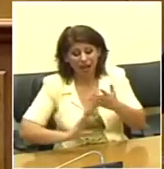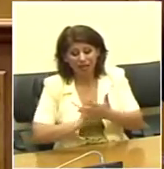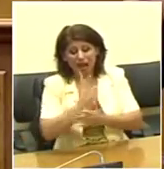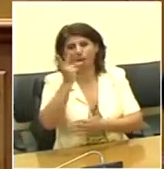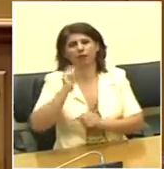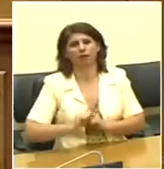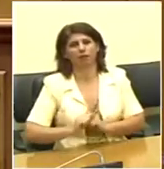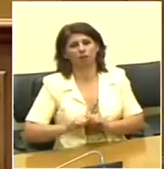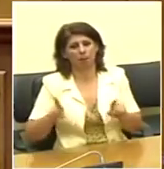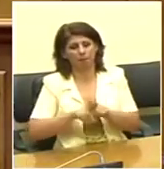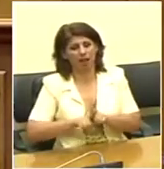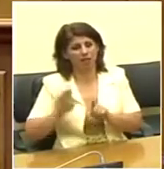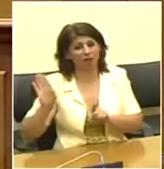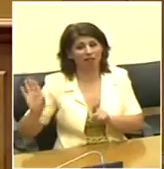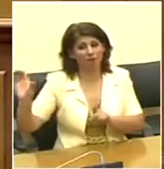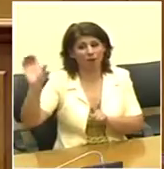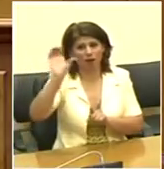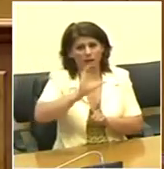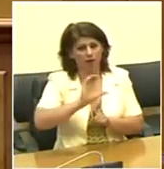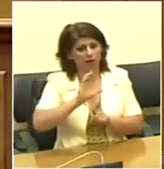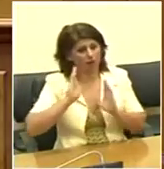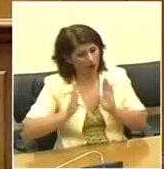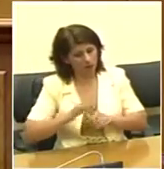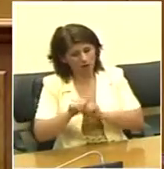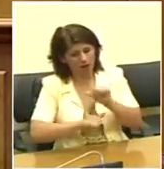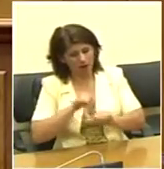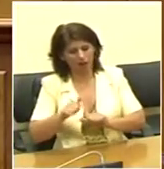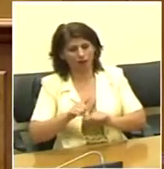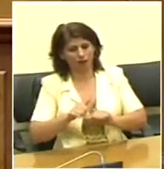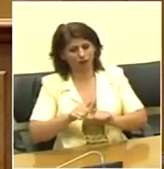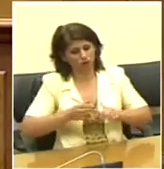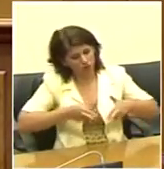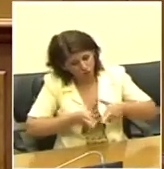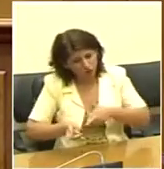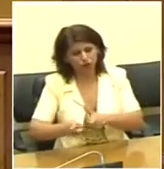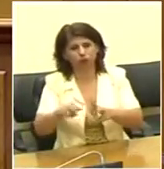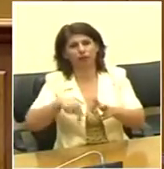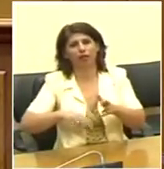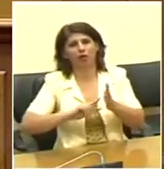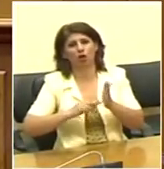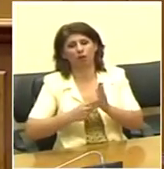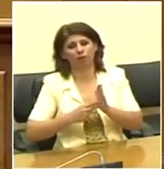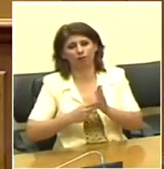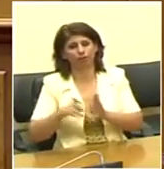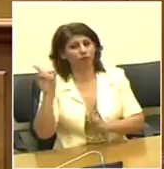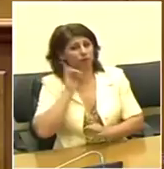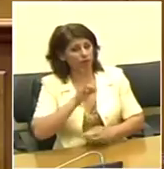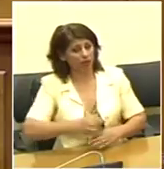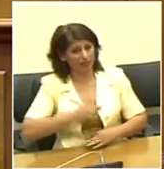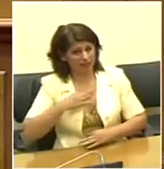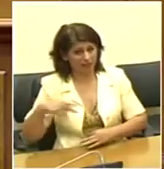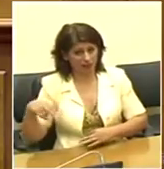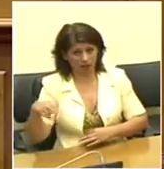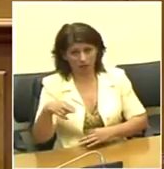συνανάπτυξη με αυτές τις χώρες για να μπορεί να αλλάξει ρότα αυτή η οικονομία. Κυρίες και κύριοι συνάδελφοι,